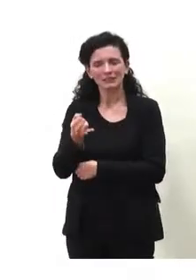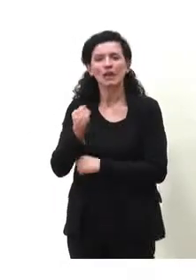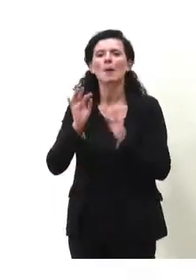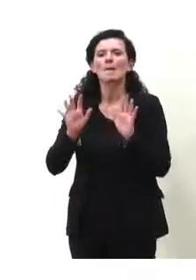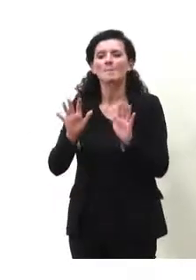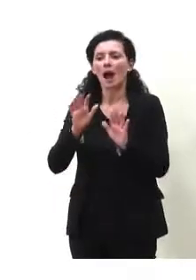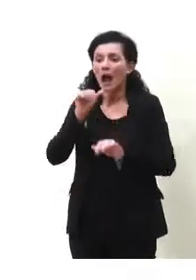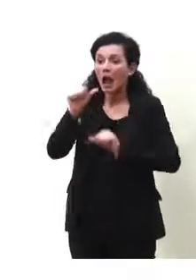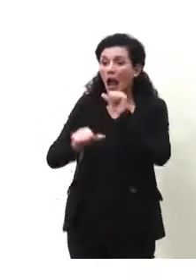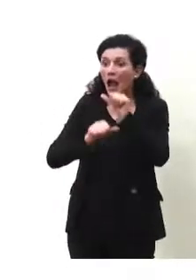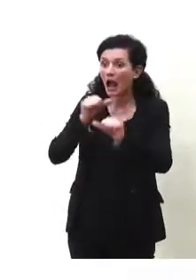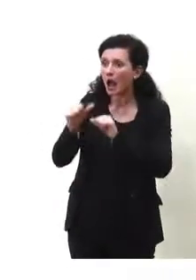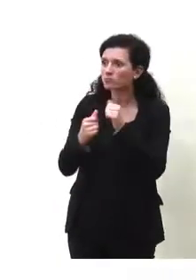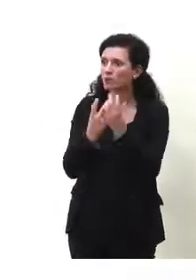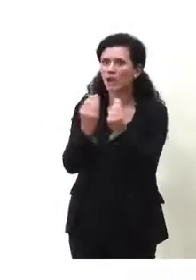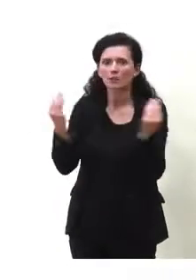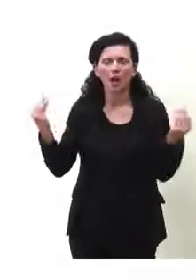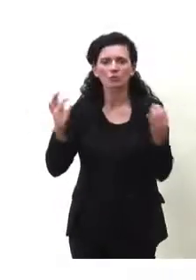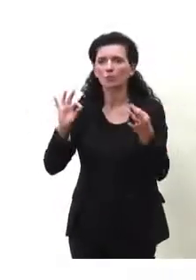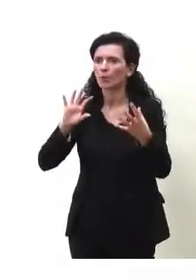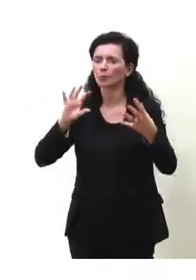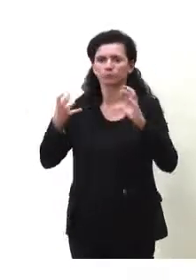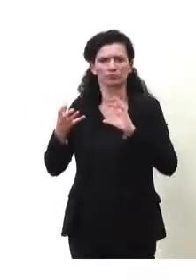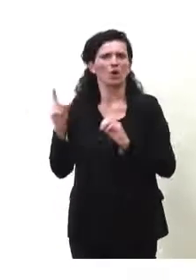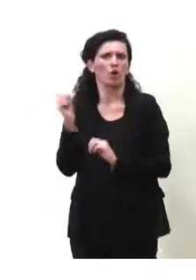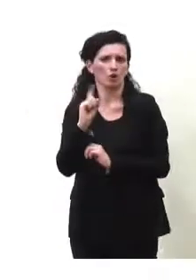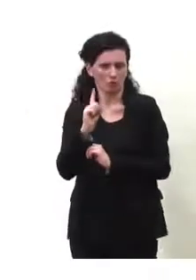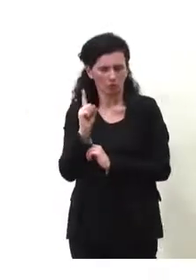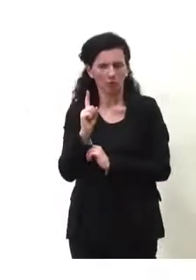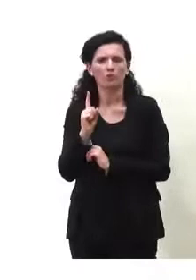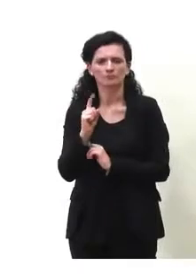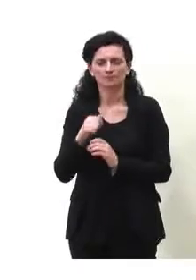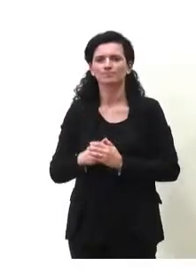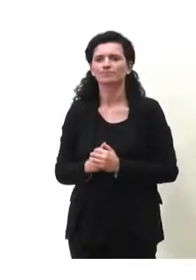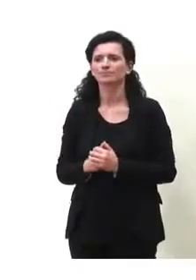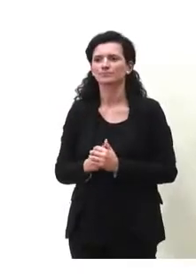cambino molto se consideriamo un'epidemia un po' più realistica.